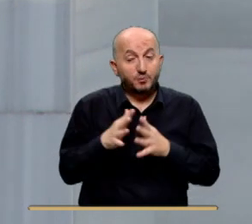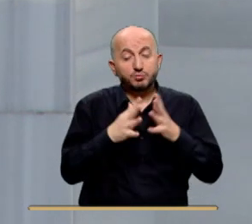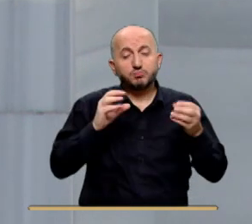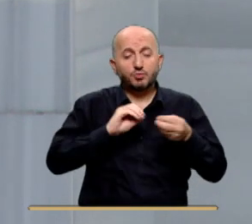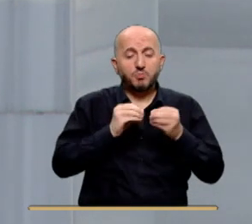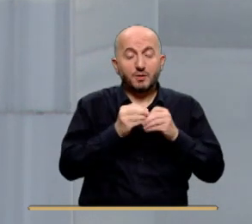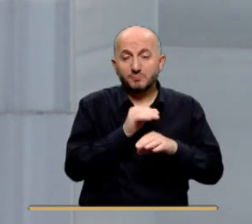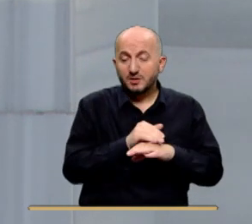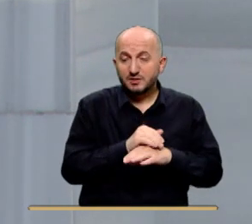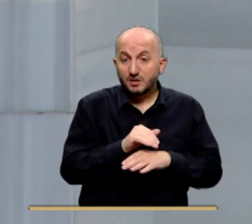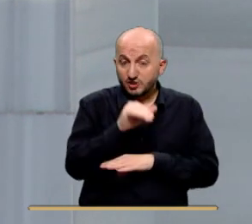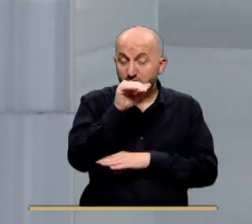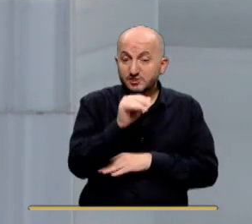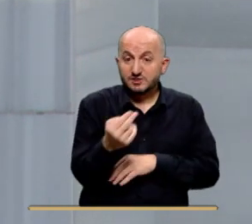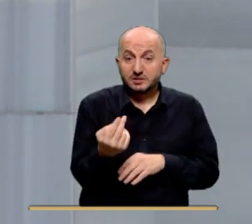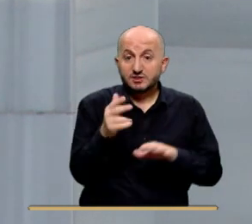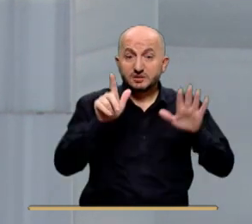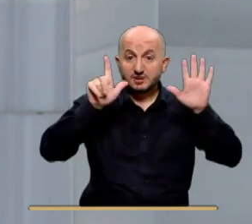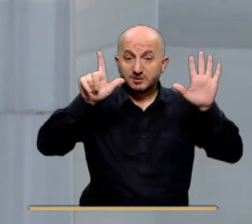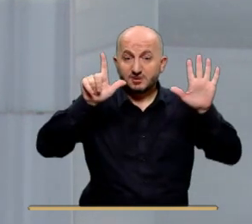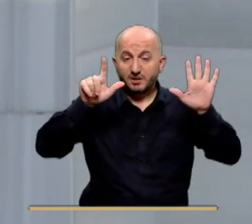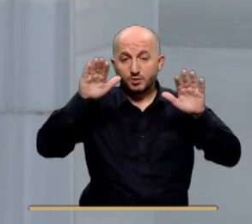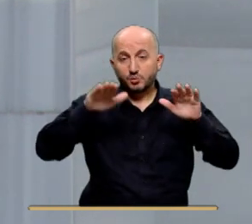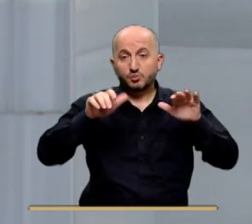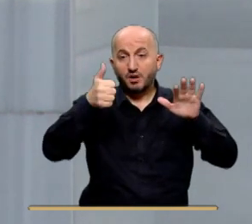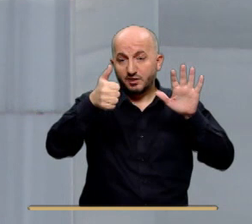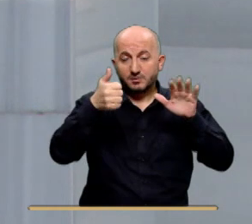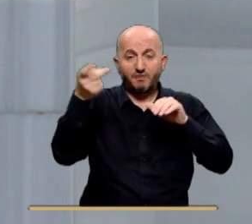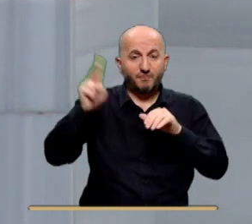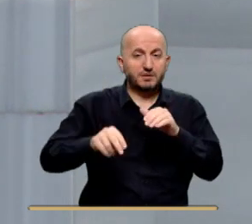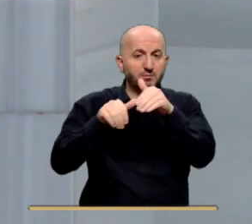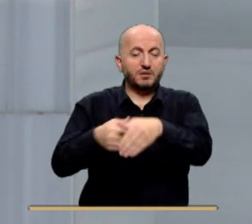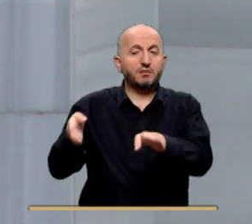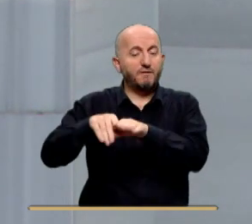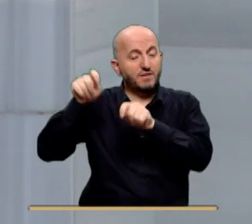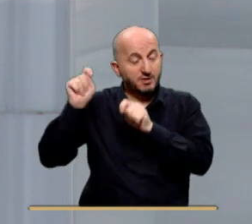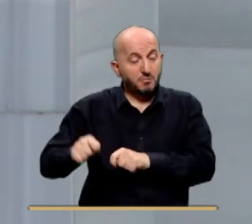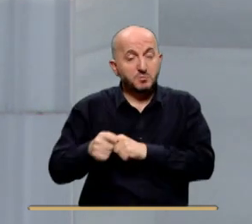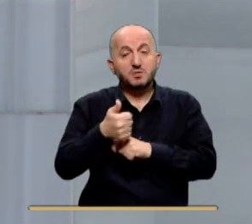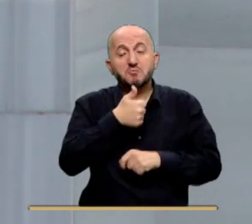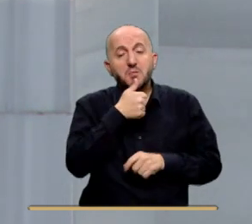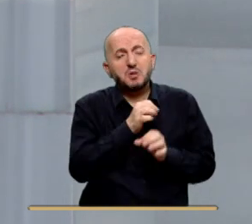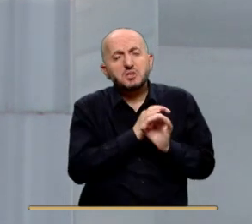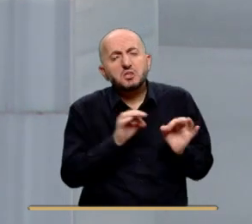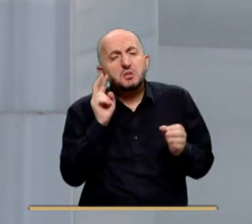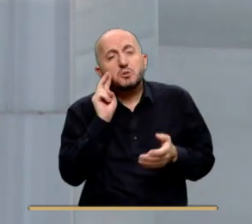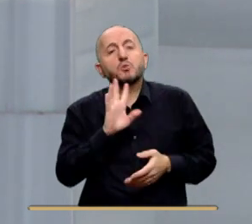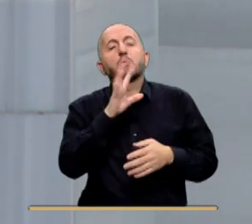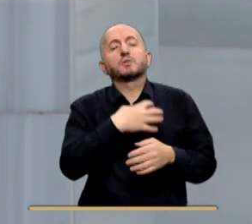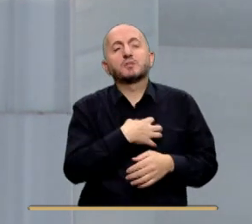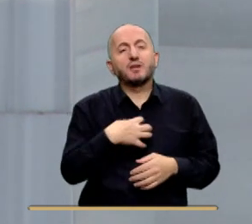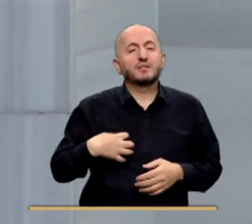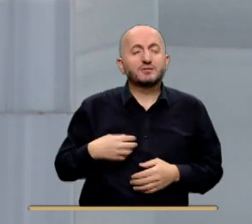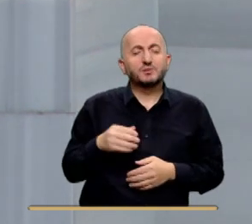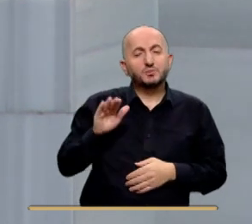7 evladından 6'sını kendi elleriyle defnetmiş. Kolay mı bir baba için? Babasını hiç görmemiş. Anasını küçük